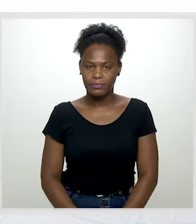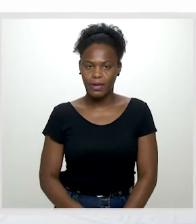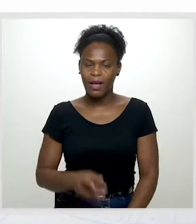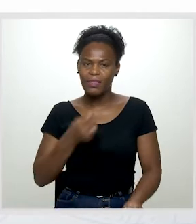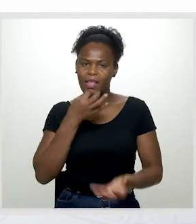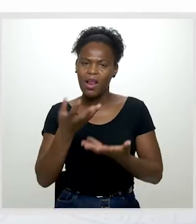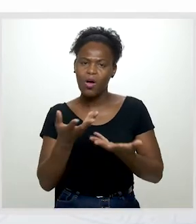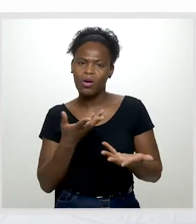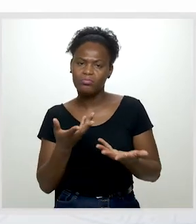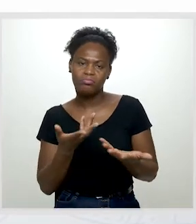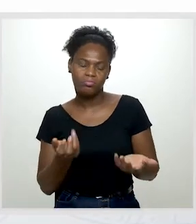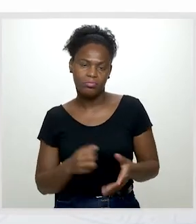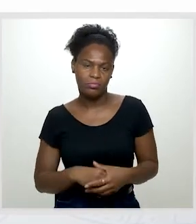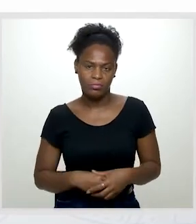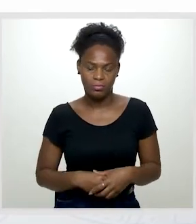Dialogue.